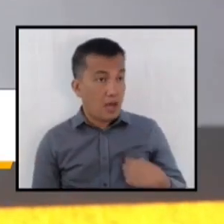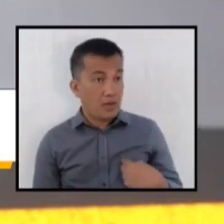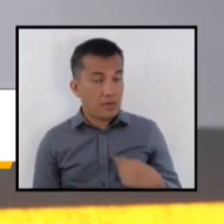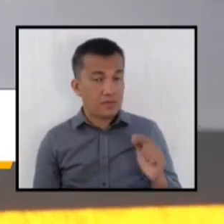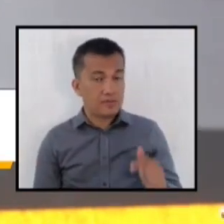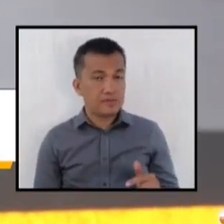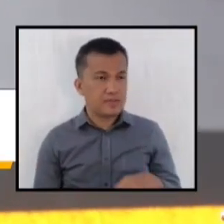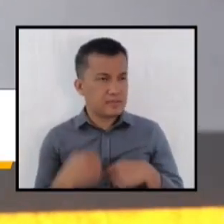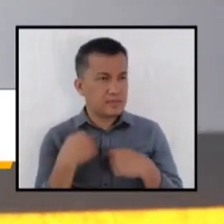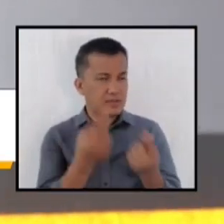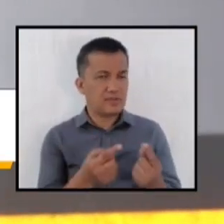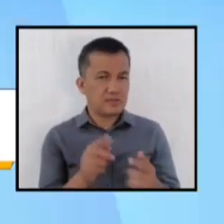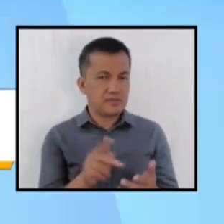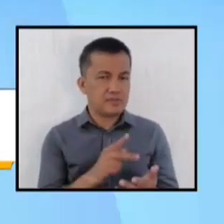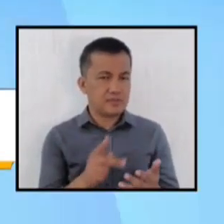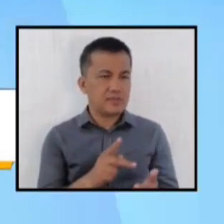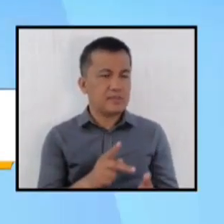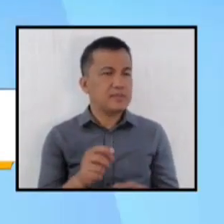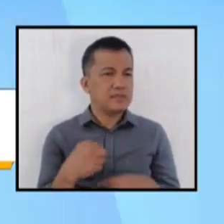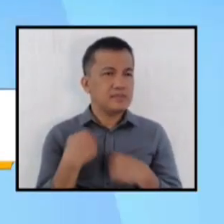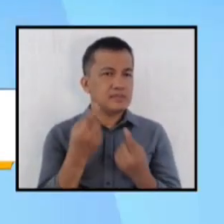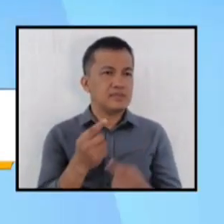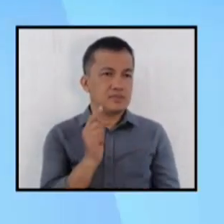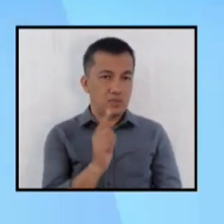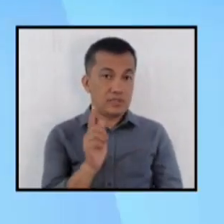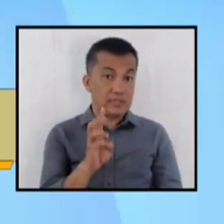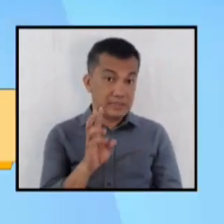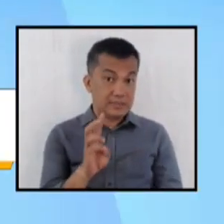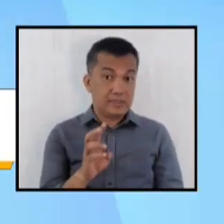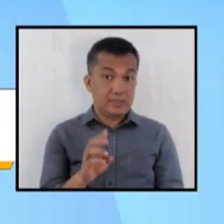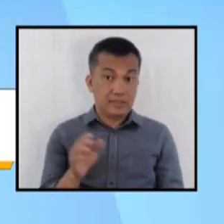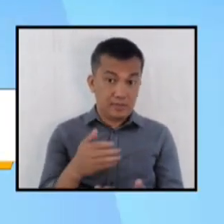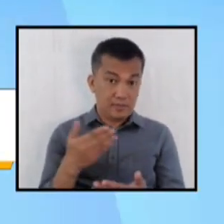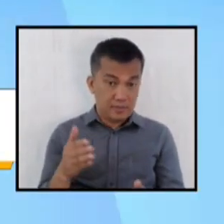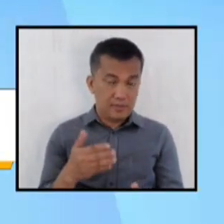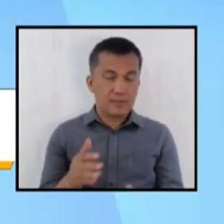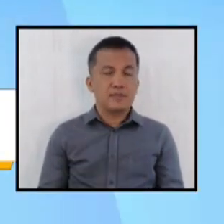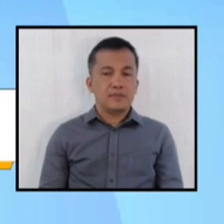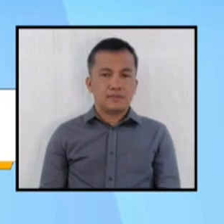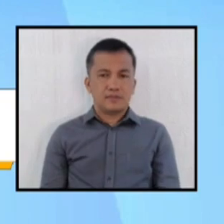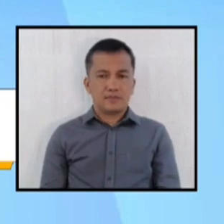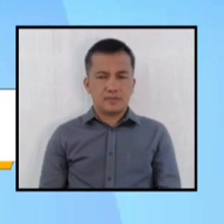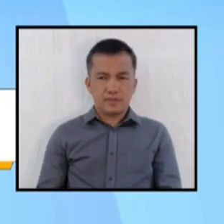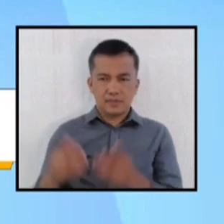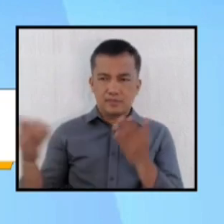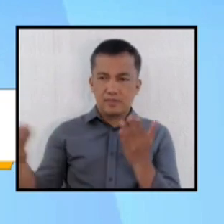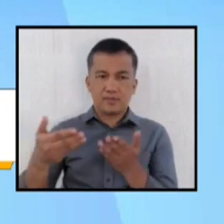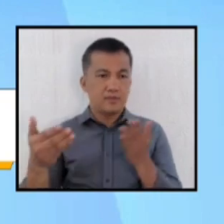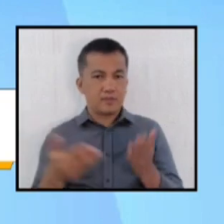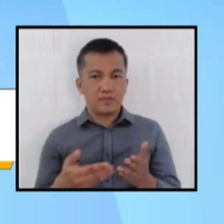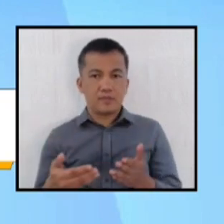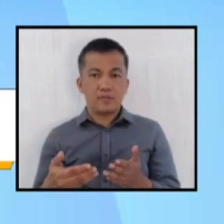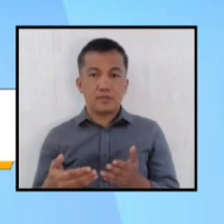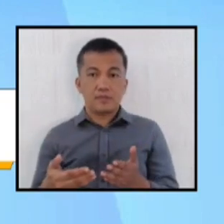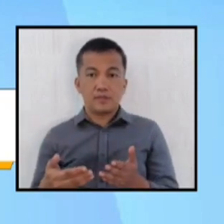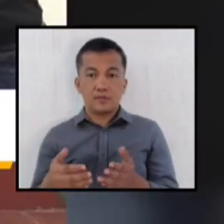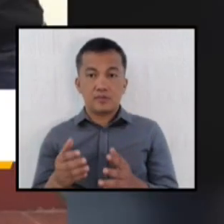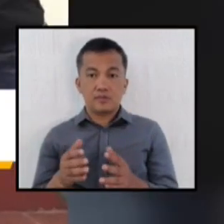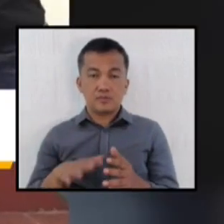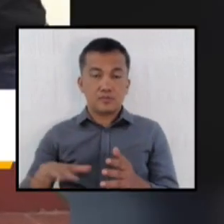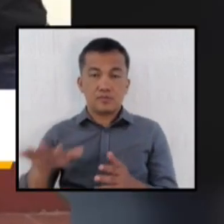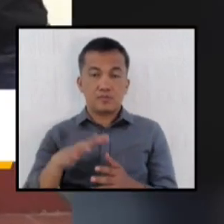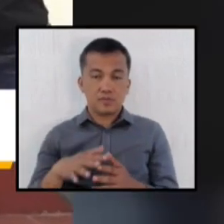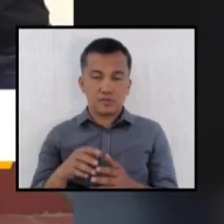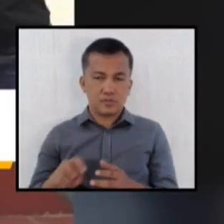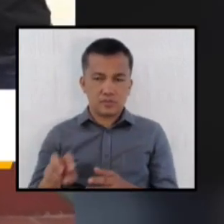performer sa indie scene. Since 2016 po, I've been performing. And nakilala ko po sila throughout the journey ko po